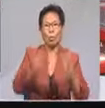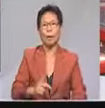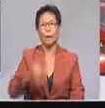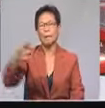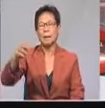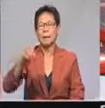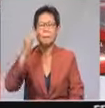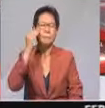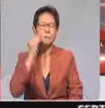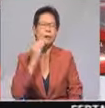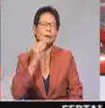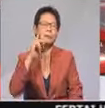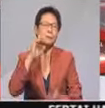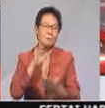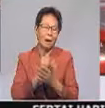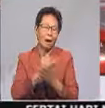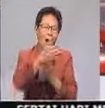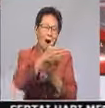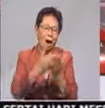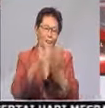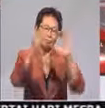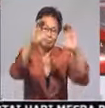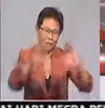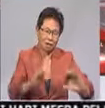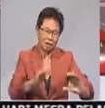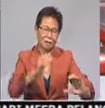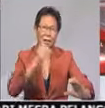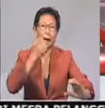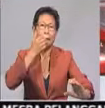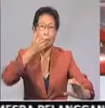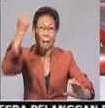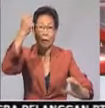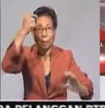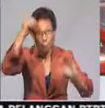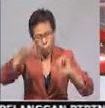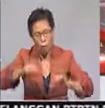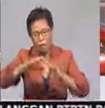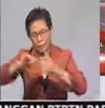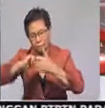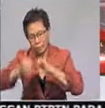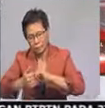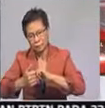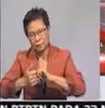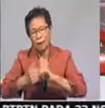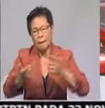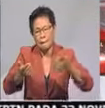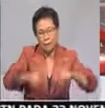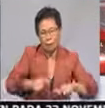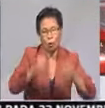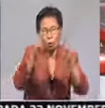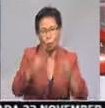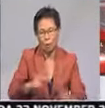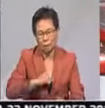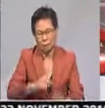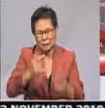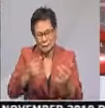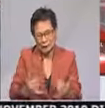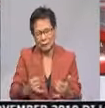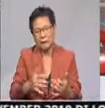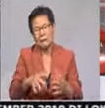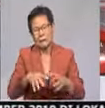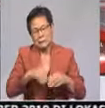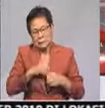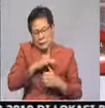Mahathir Mohamad percaya ia sebahagian pendekatan berkesan yang mampu menyelesaikan masalah menimpa umat Islam yang kini